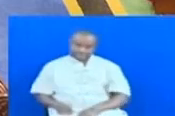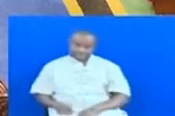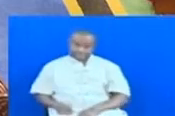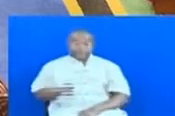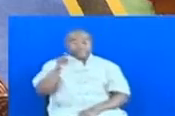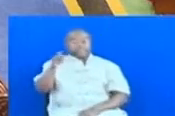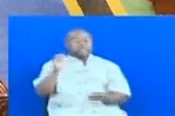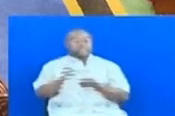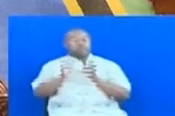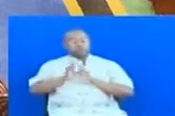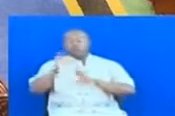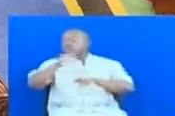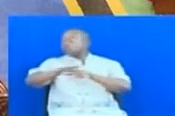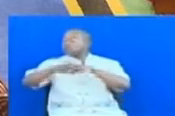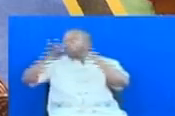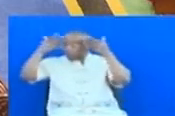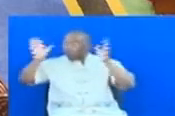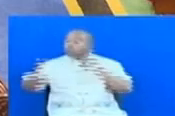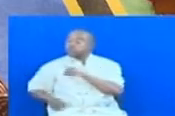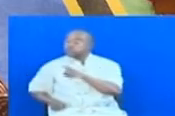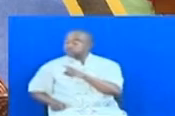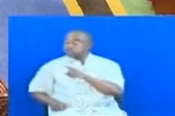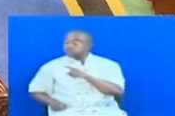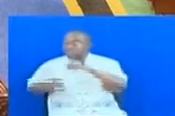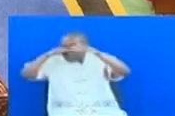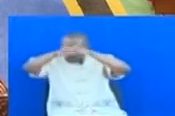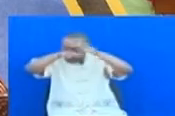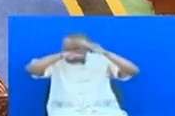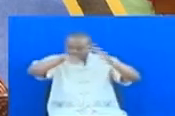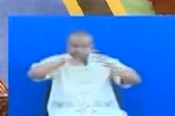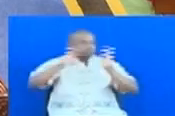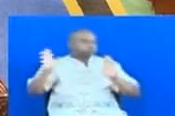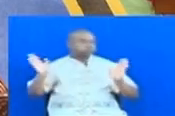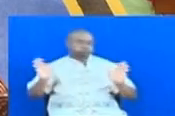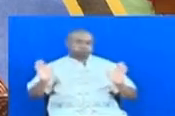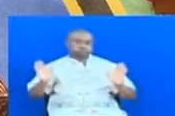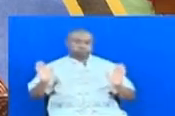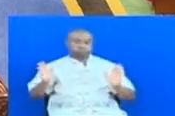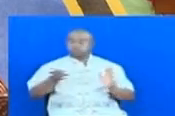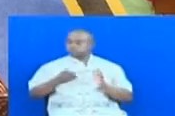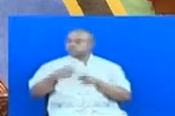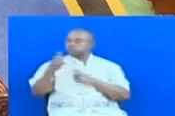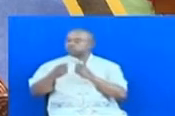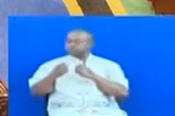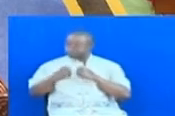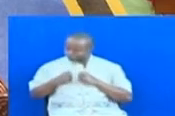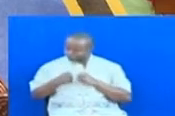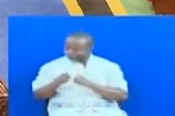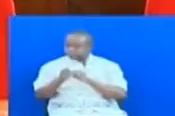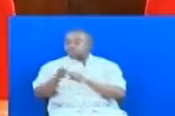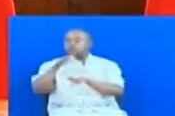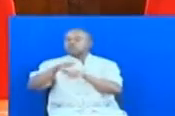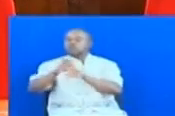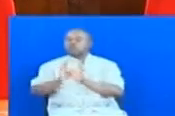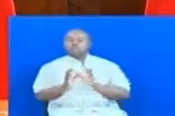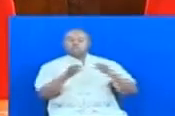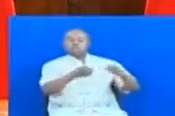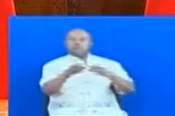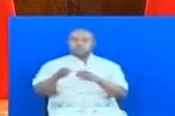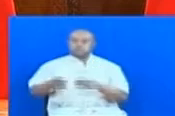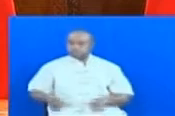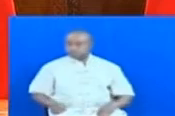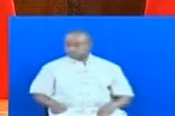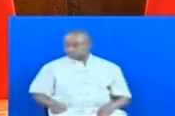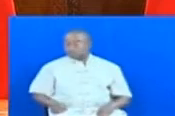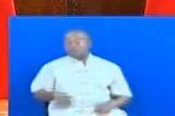hili tumeshawaeleza wazi, halina jambo la kificho. Maana yake ni nini? Tunaendelea kutekeleza maelekezo ya kamati na hoja iliyobuliwa na